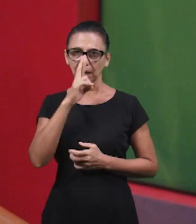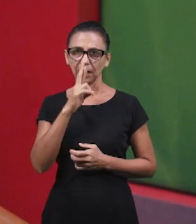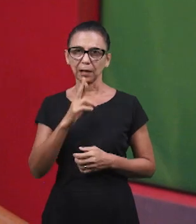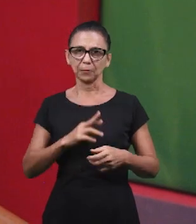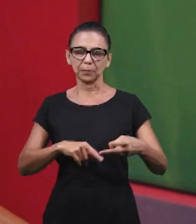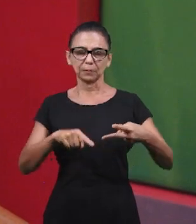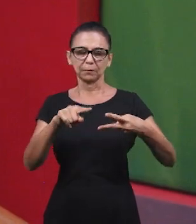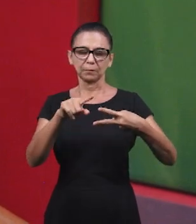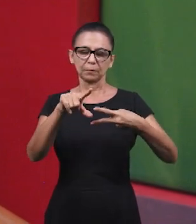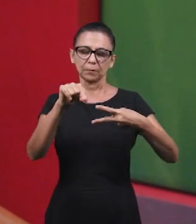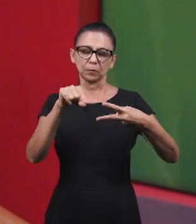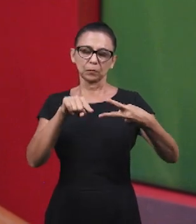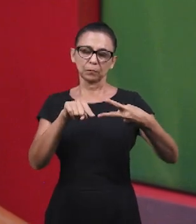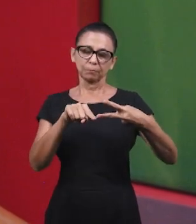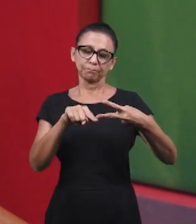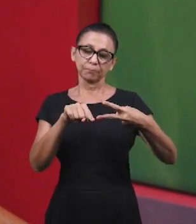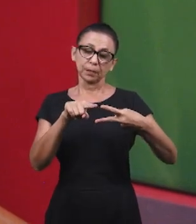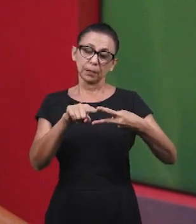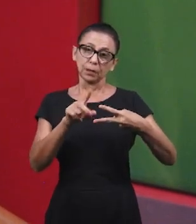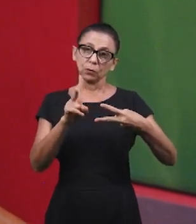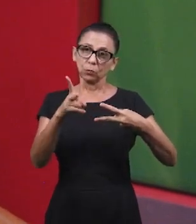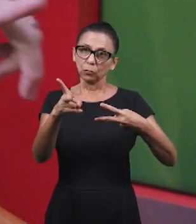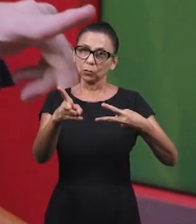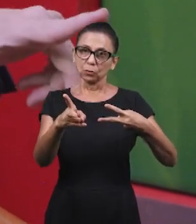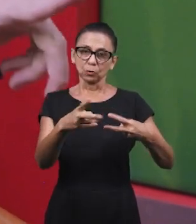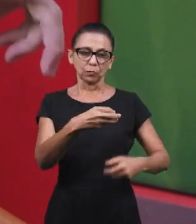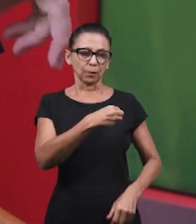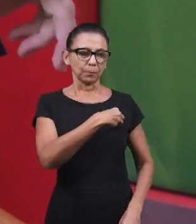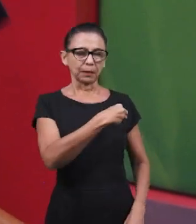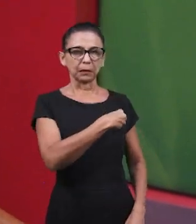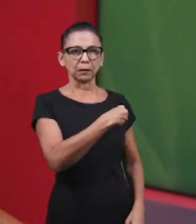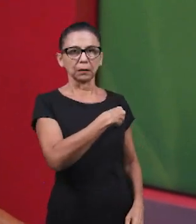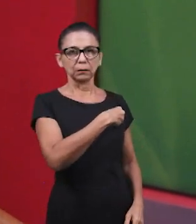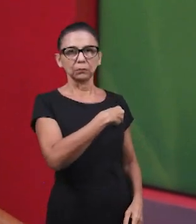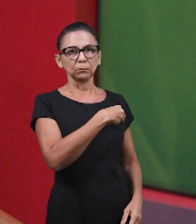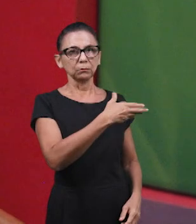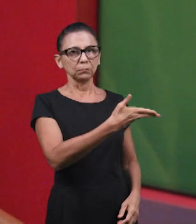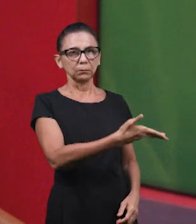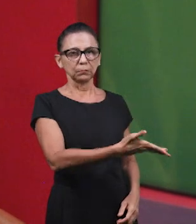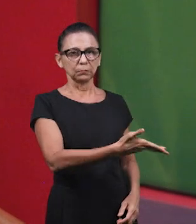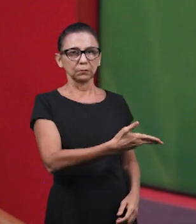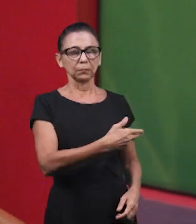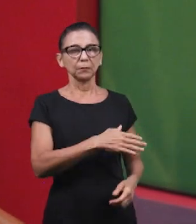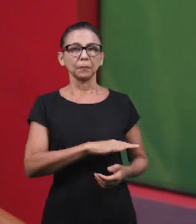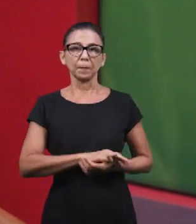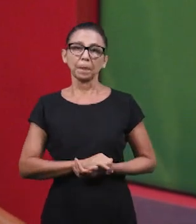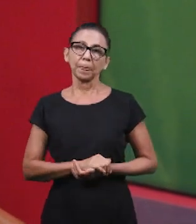peuple, avec la destruction dans sa maison, dans sa famille, ou